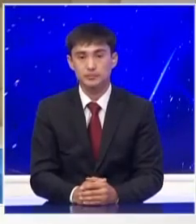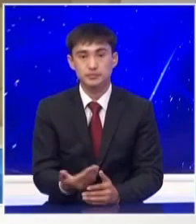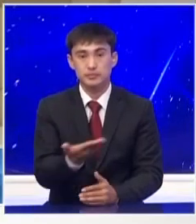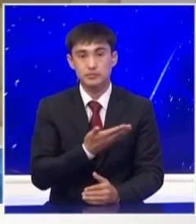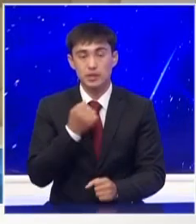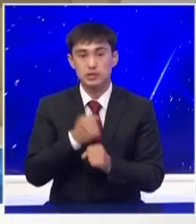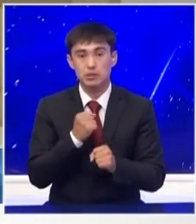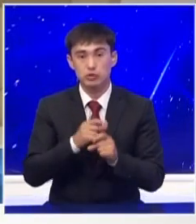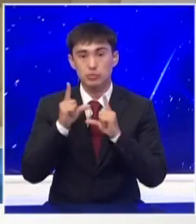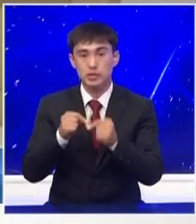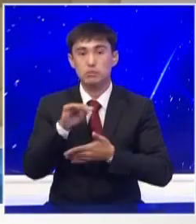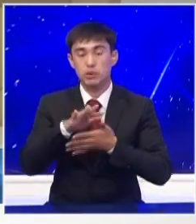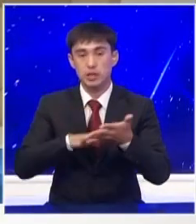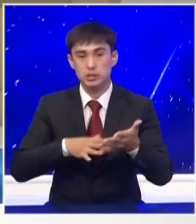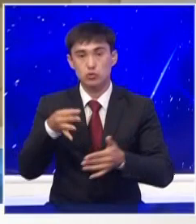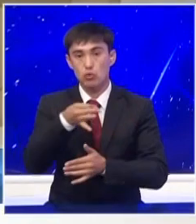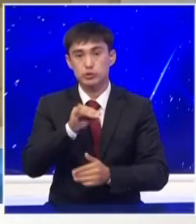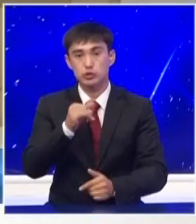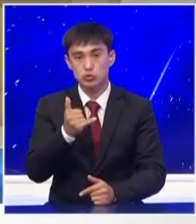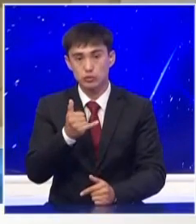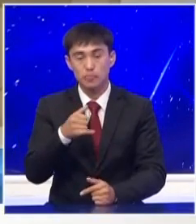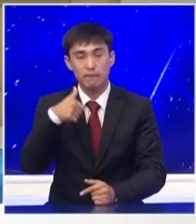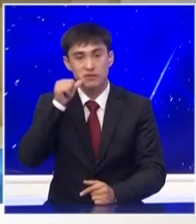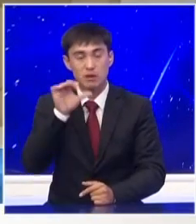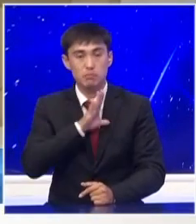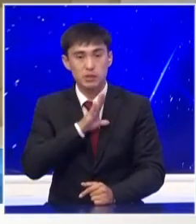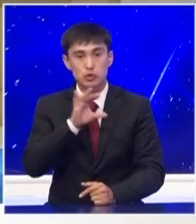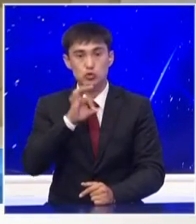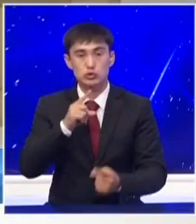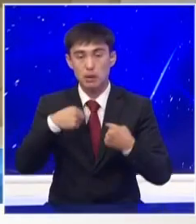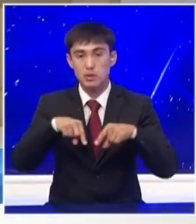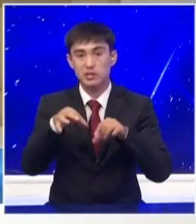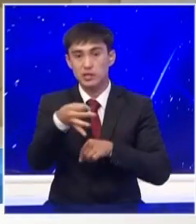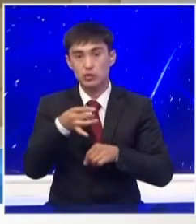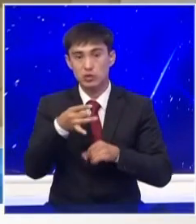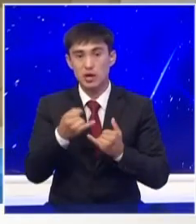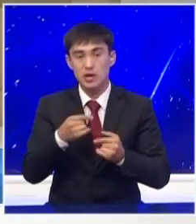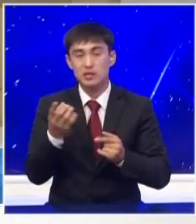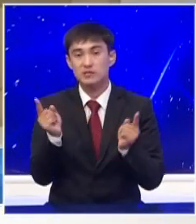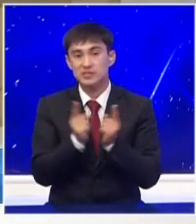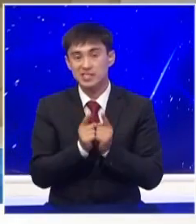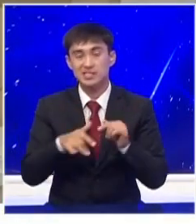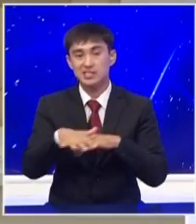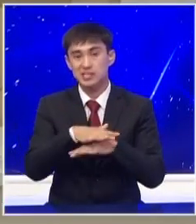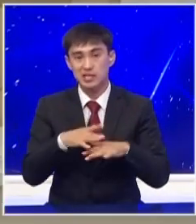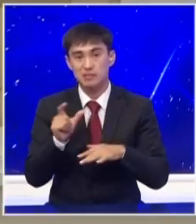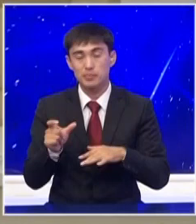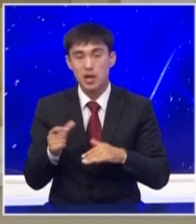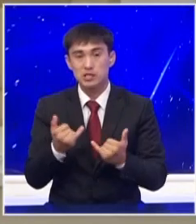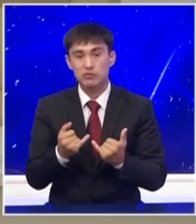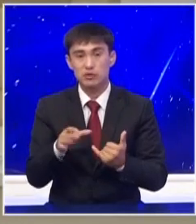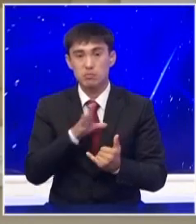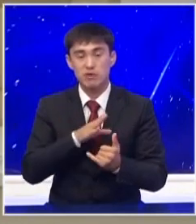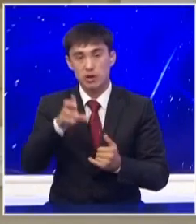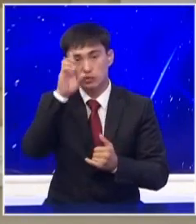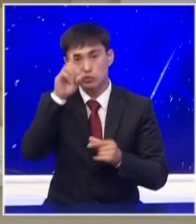Наша рабочая поездка еще продолжается в области ЖТСО. Вчера мы посетили социальные объекты региона, а также встретились с населением. А сегодня мы